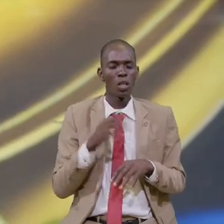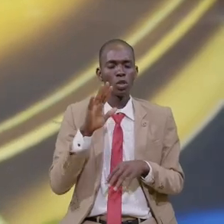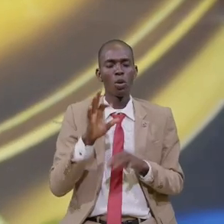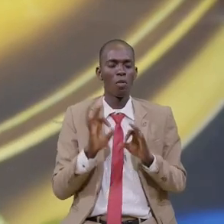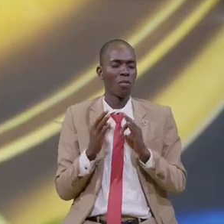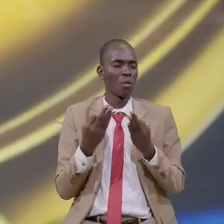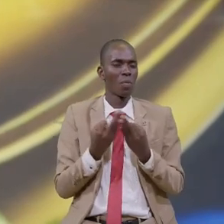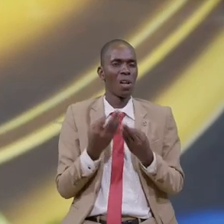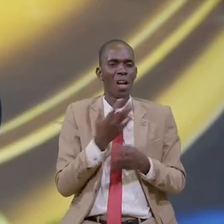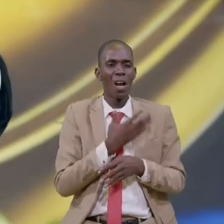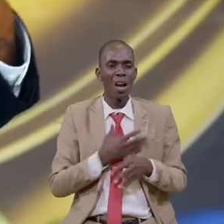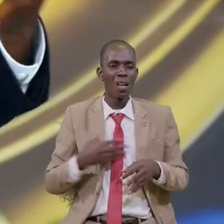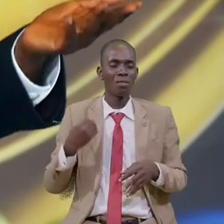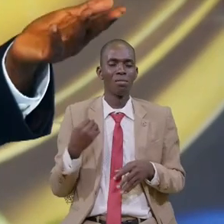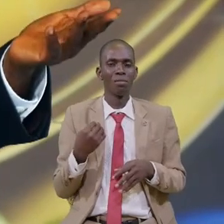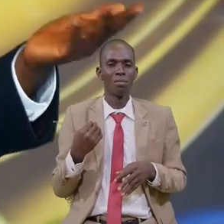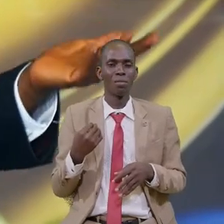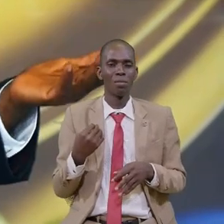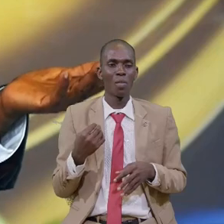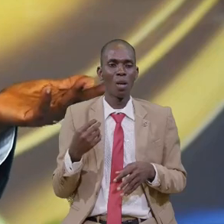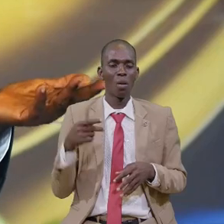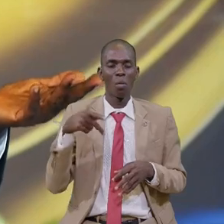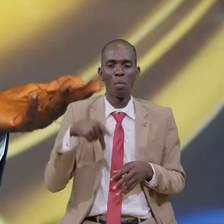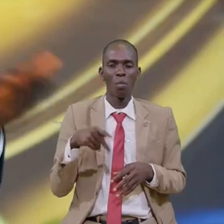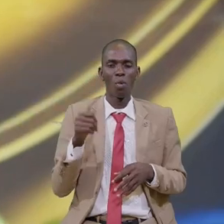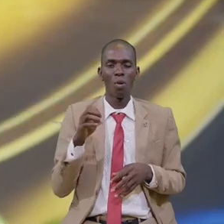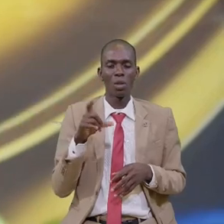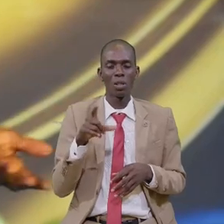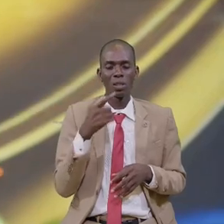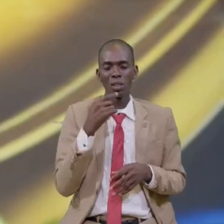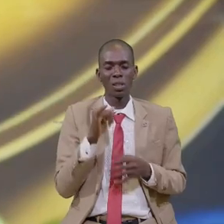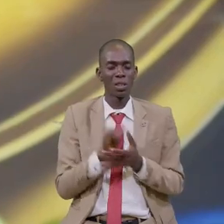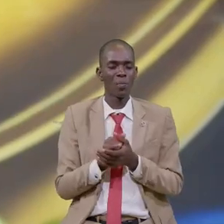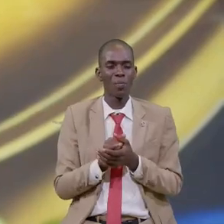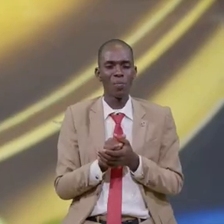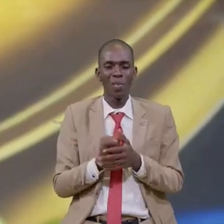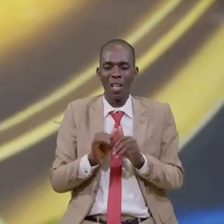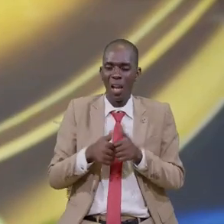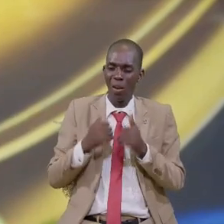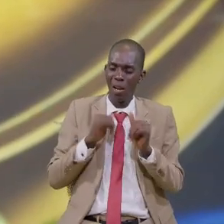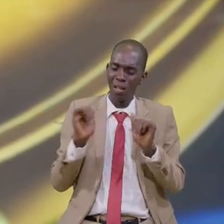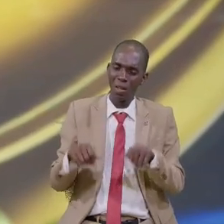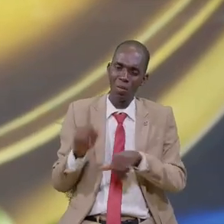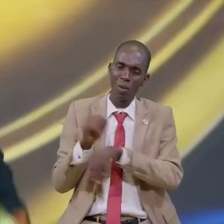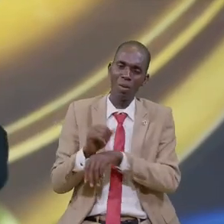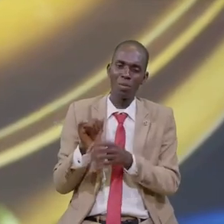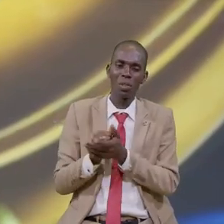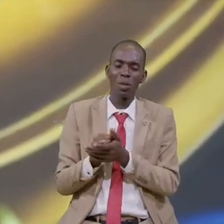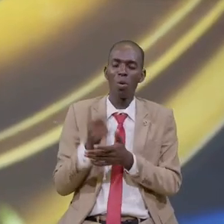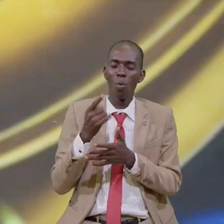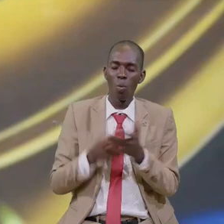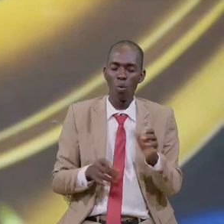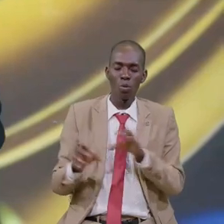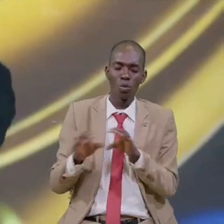Et ce qui s'installe, ce n'est pas comment est-ce que je peux vaincre ça. Qu'est-ce que j'ai fait à cet homme, à cette